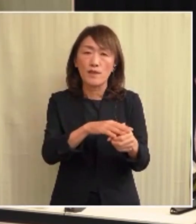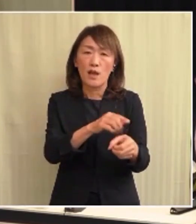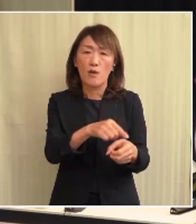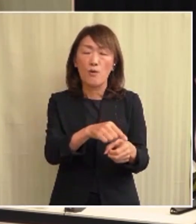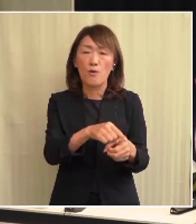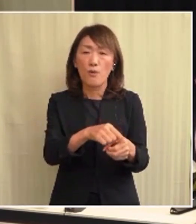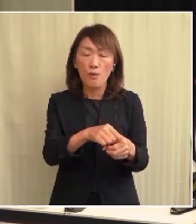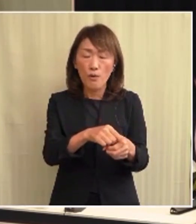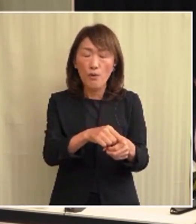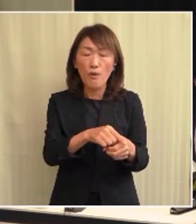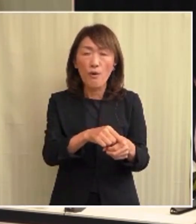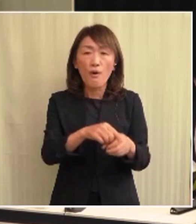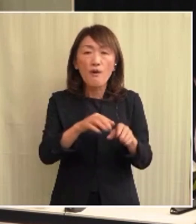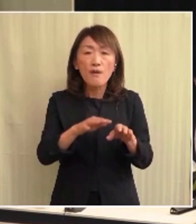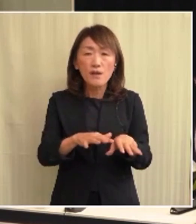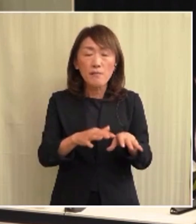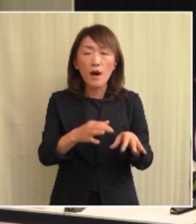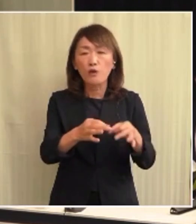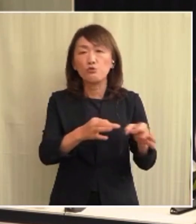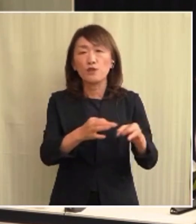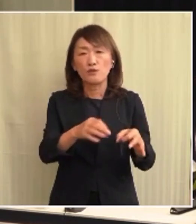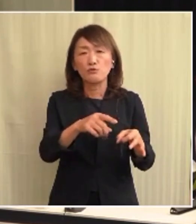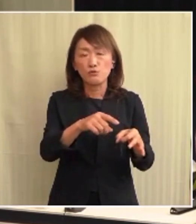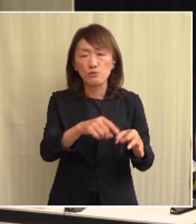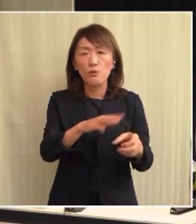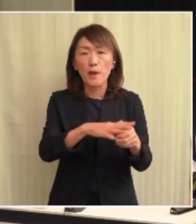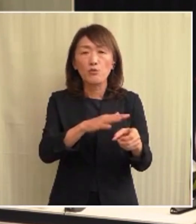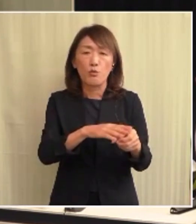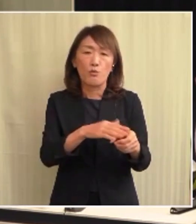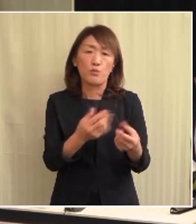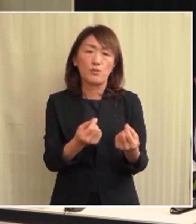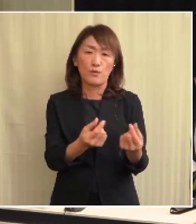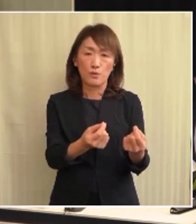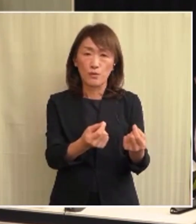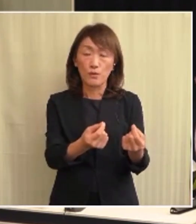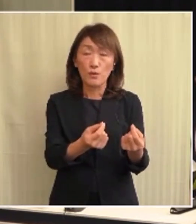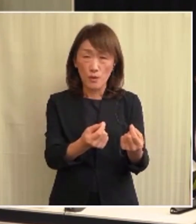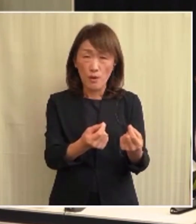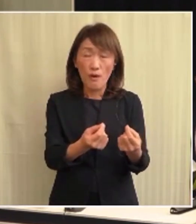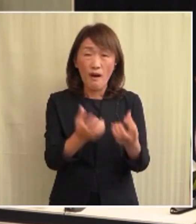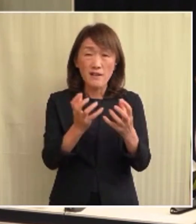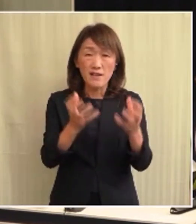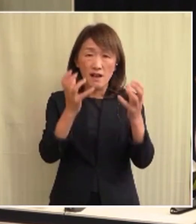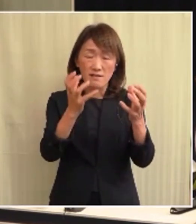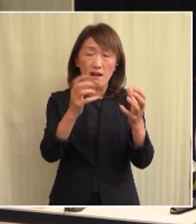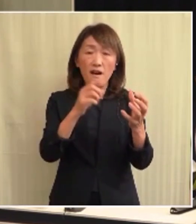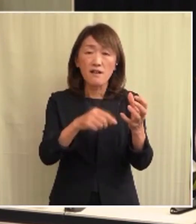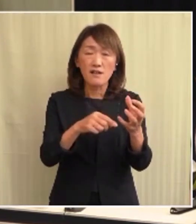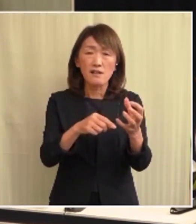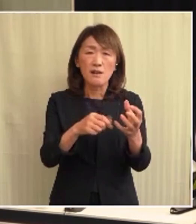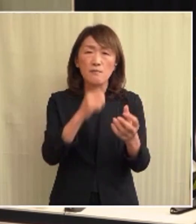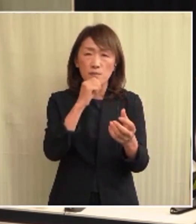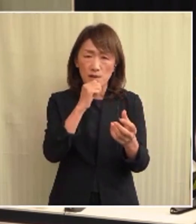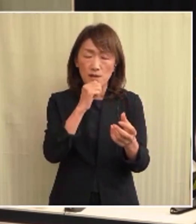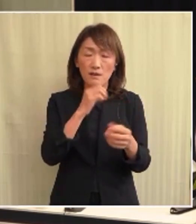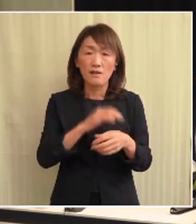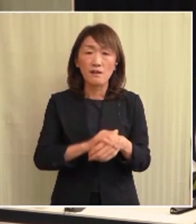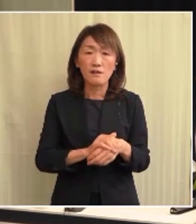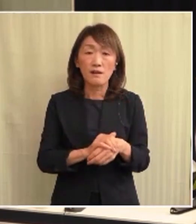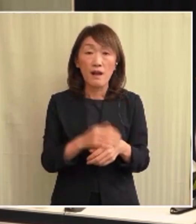しても今売ってる我々の売ってる、とんかつ弁当をですね、野菜の量ってやると、先ほどこれ